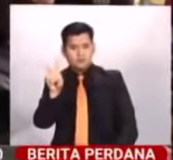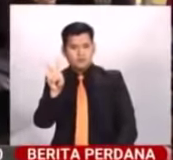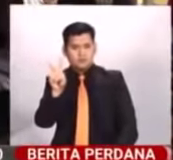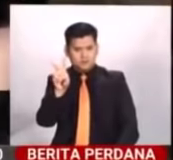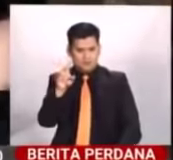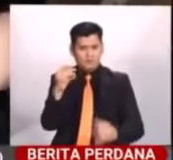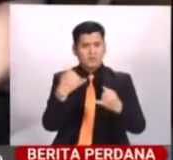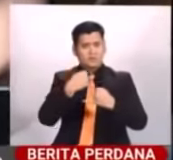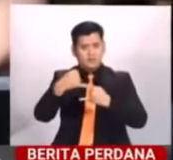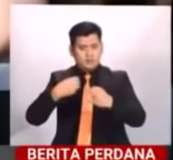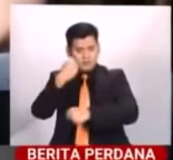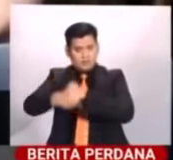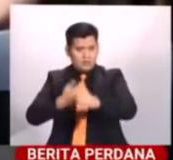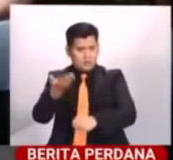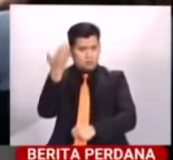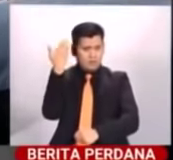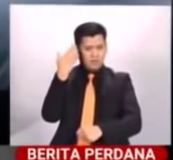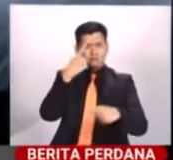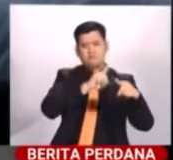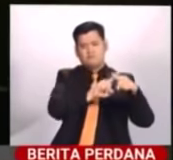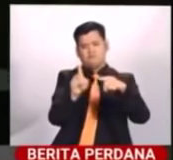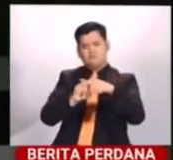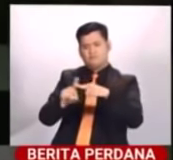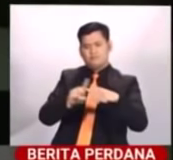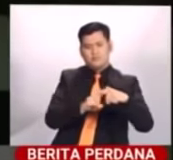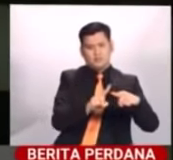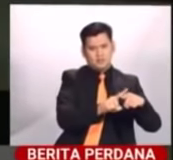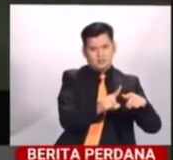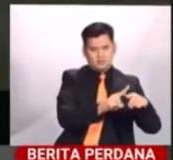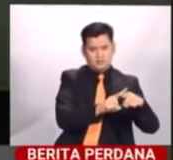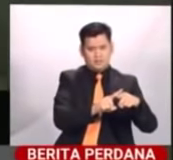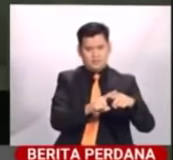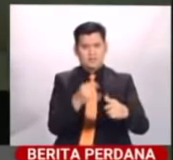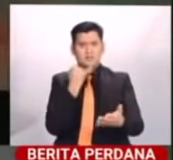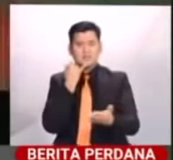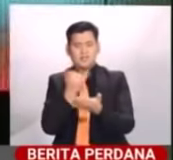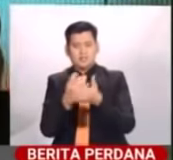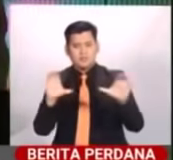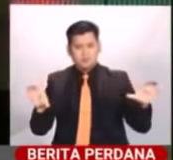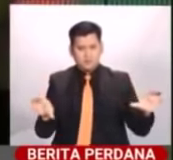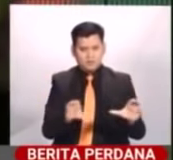faktor berlakunya pelbagai isu jenayah di luar batas kemanusiaan di negara